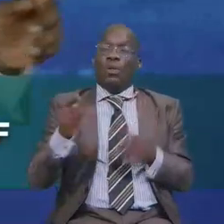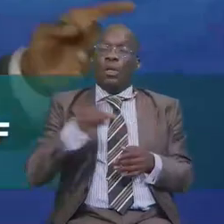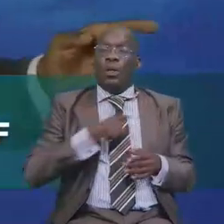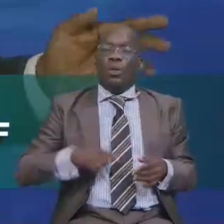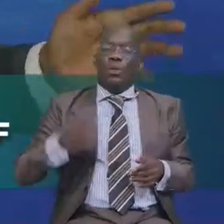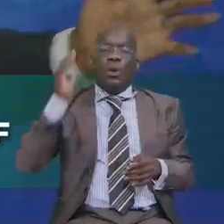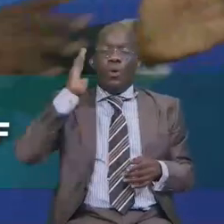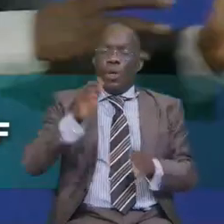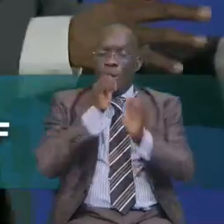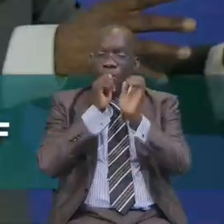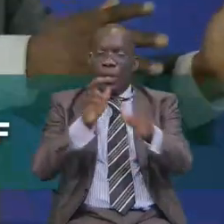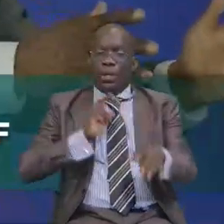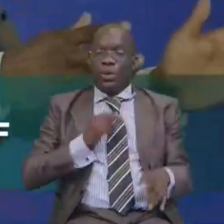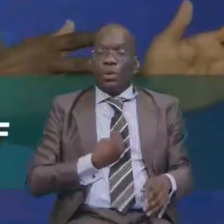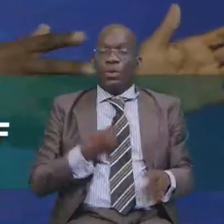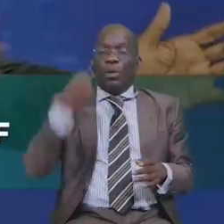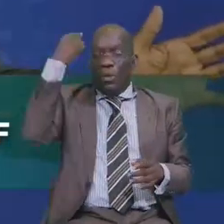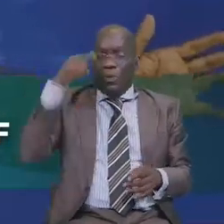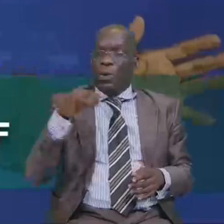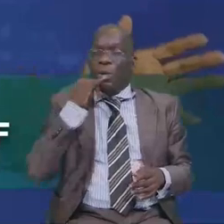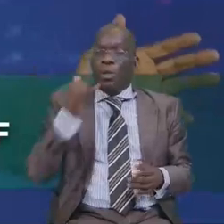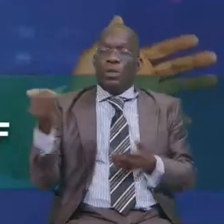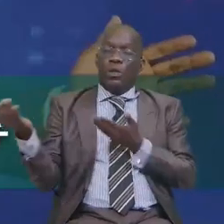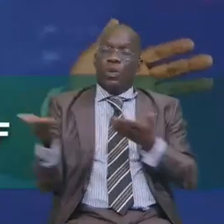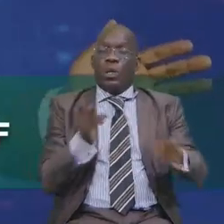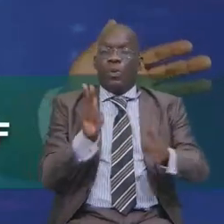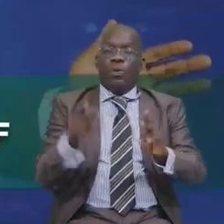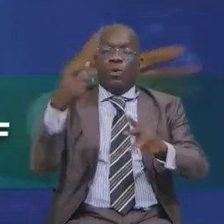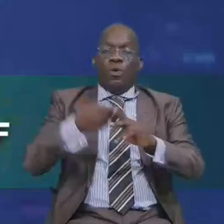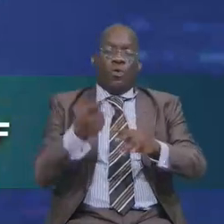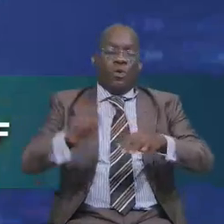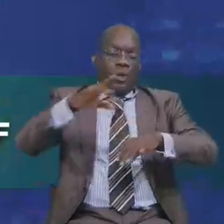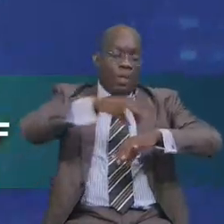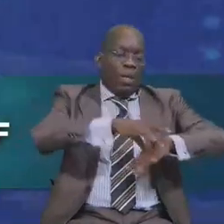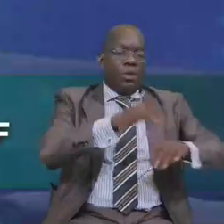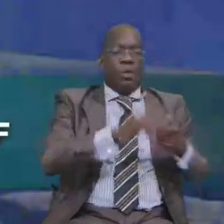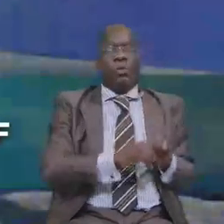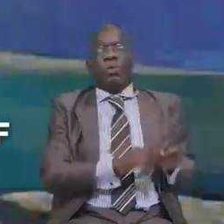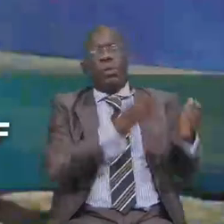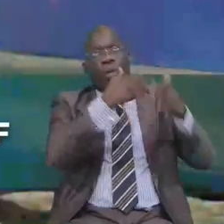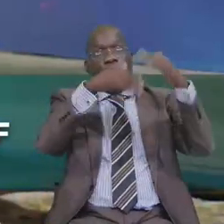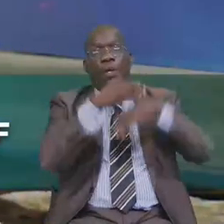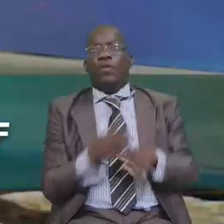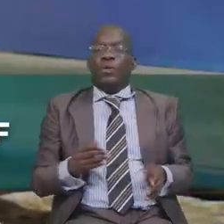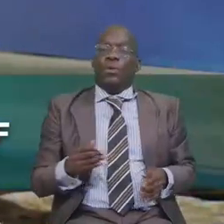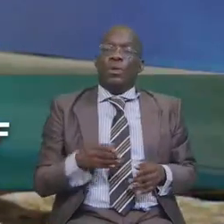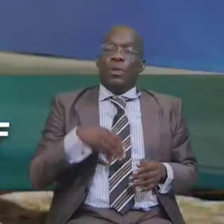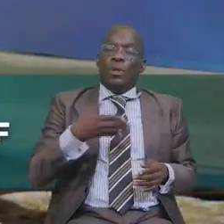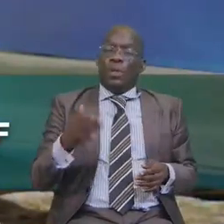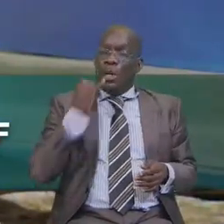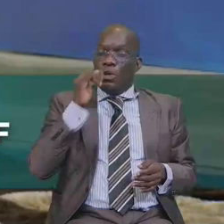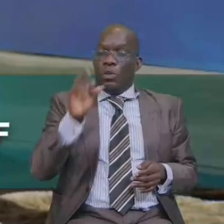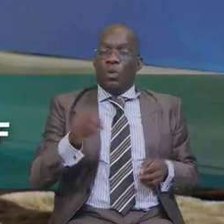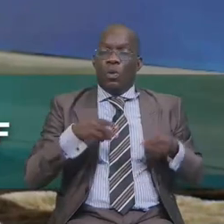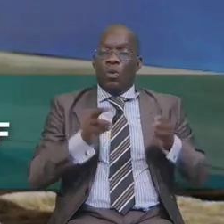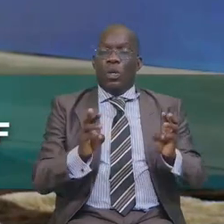ce pourquoi Dieu nous aura récompensé, c'est de l'avoir conduit les gens de la terre au ciel. Et ce n'est pas possible